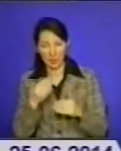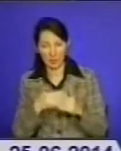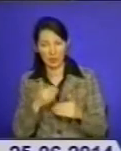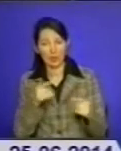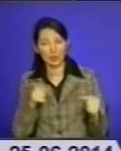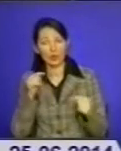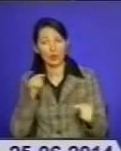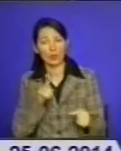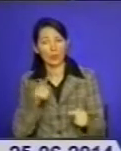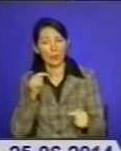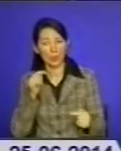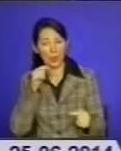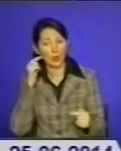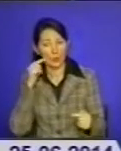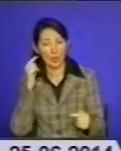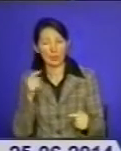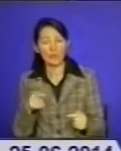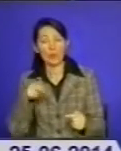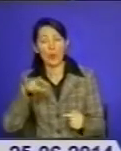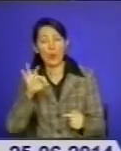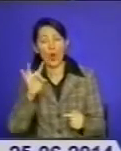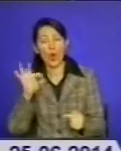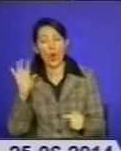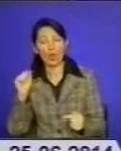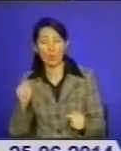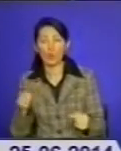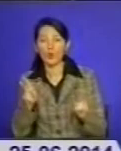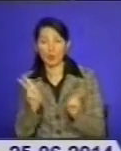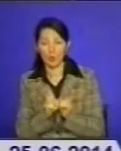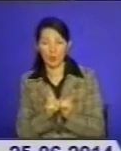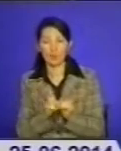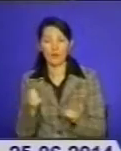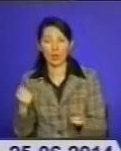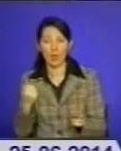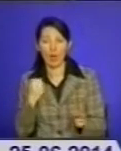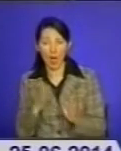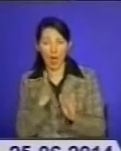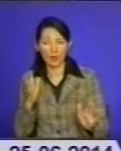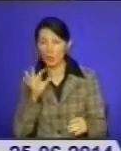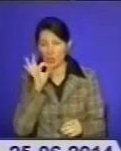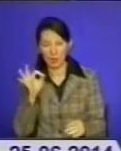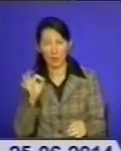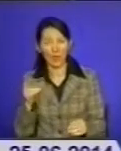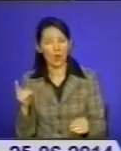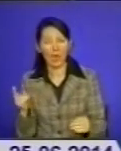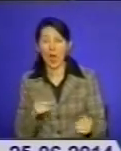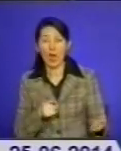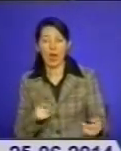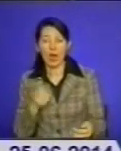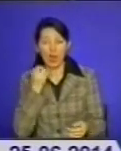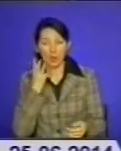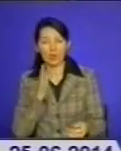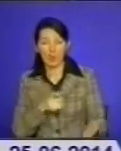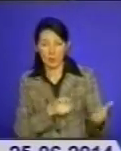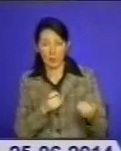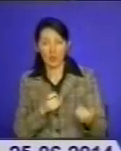час зустрічі з керівниками силових структур віддав наказ без коливань відкривати у відповідь вогонь по бойовиках, повідомляє прес-служба